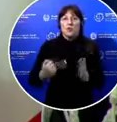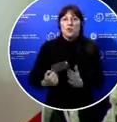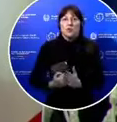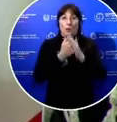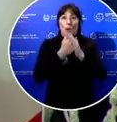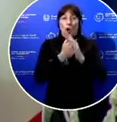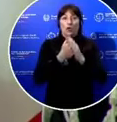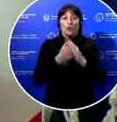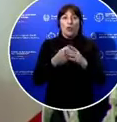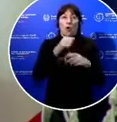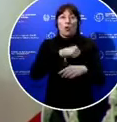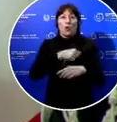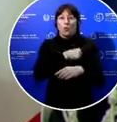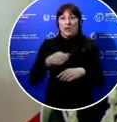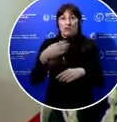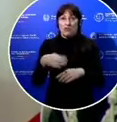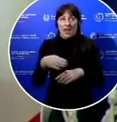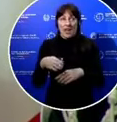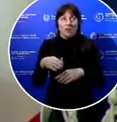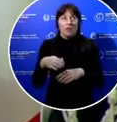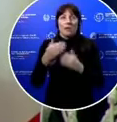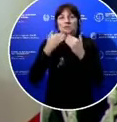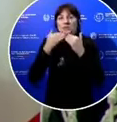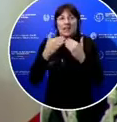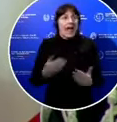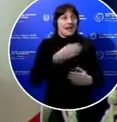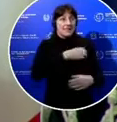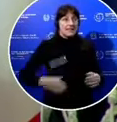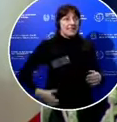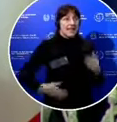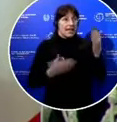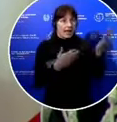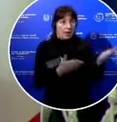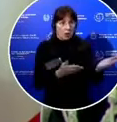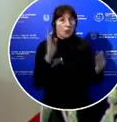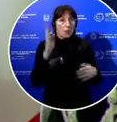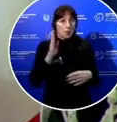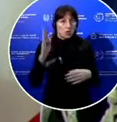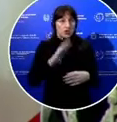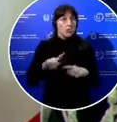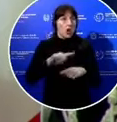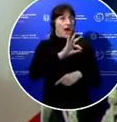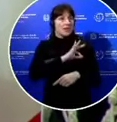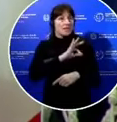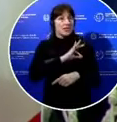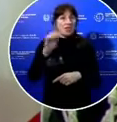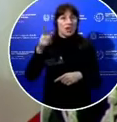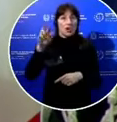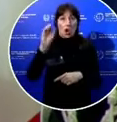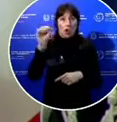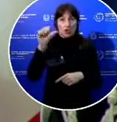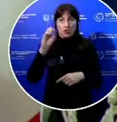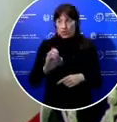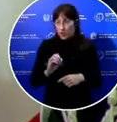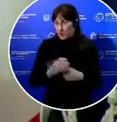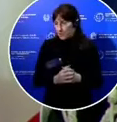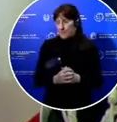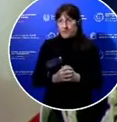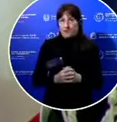Genova, e quindi ringrazio in questa occasione il Sindaco Mario Bucci e l'Assessore Barbara Grosso, per